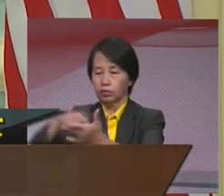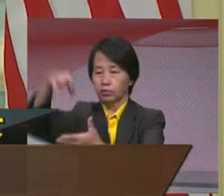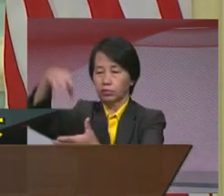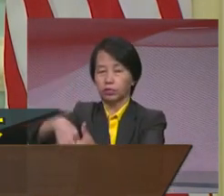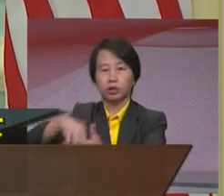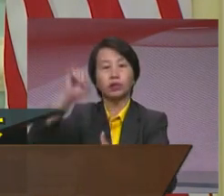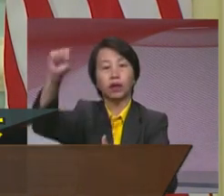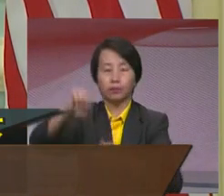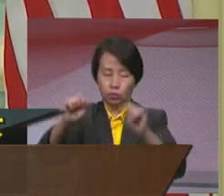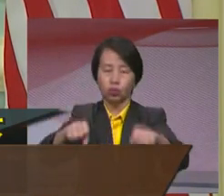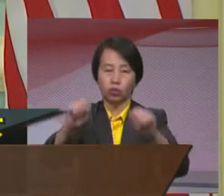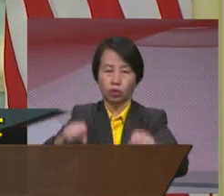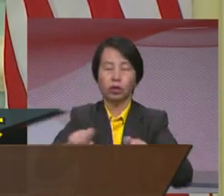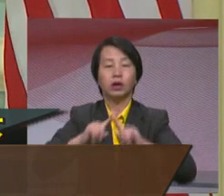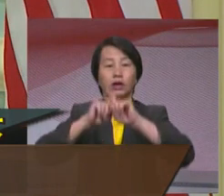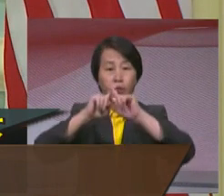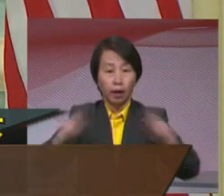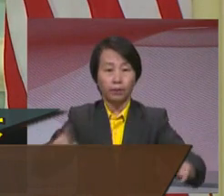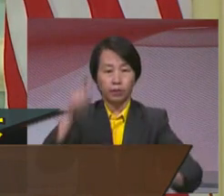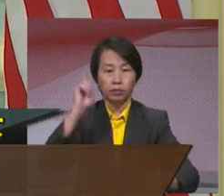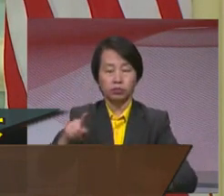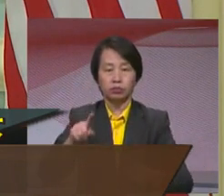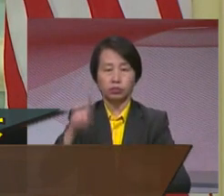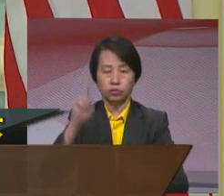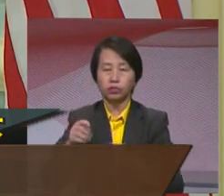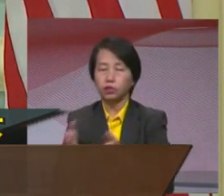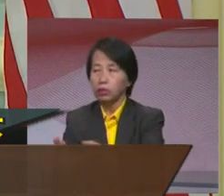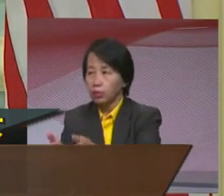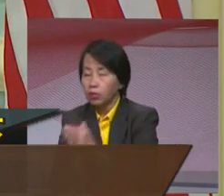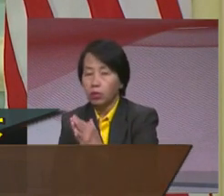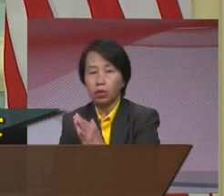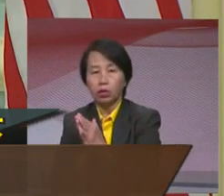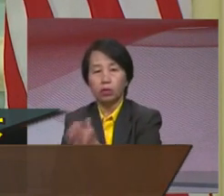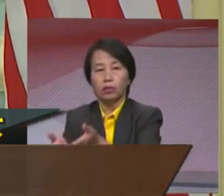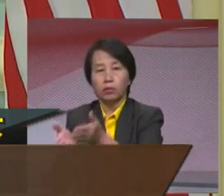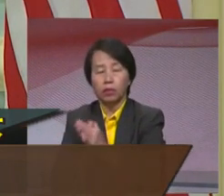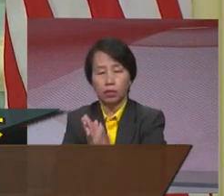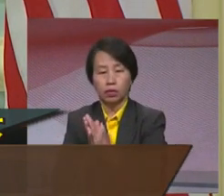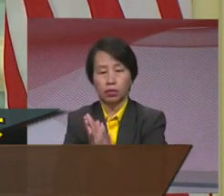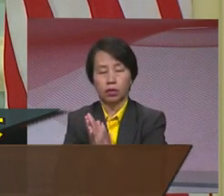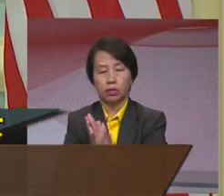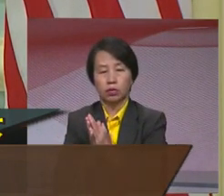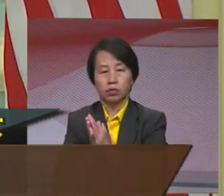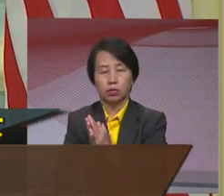mengundi, tetapi mesti membuat permohonan kepada